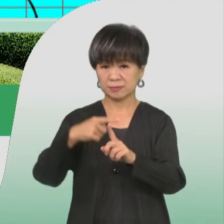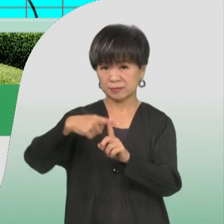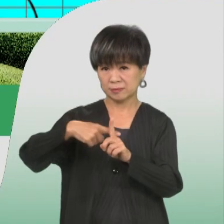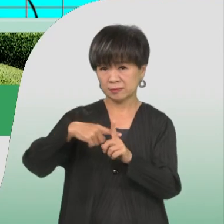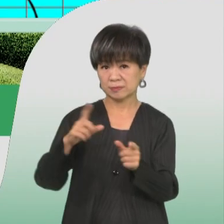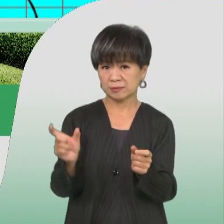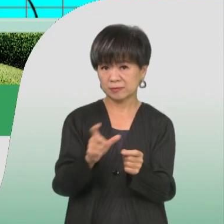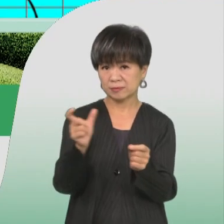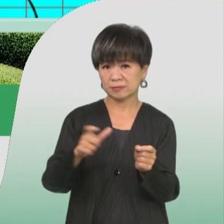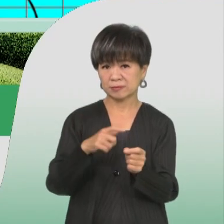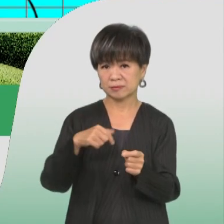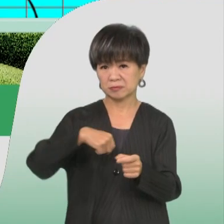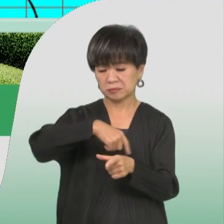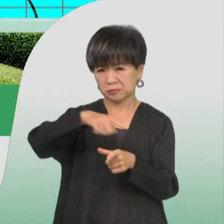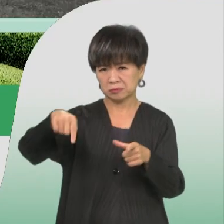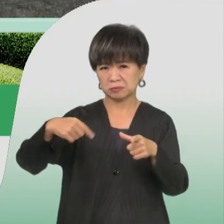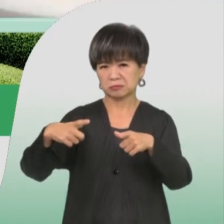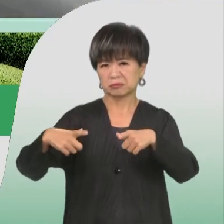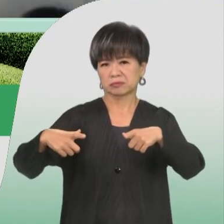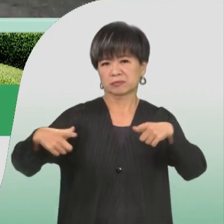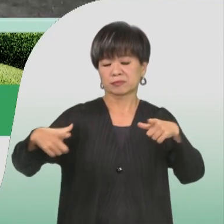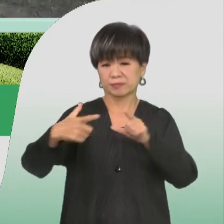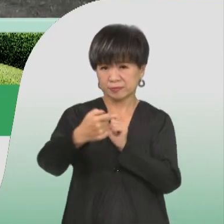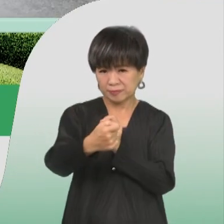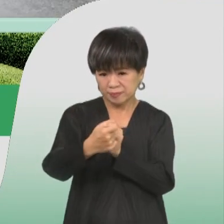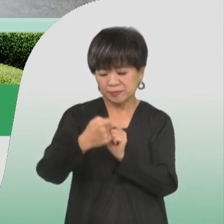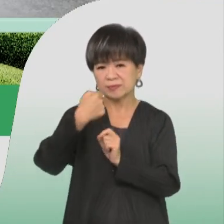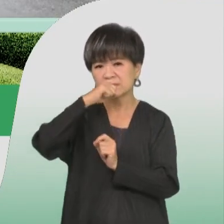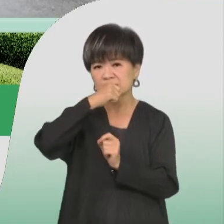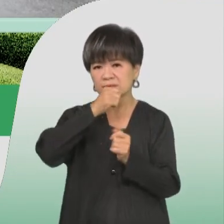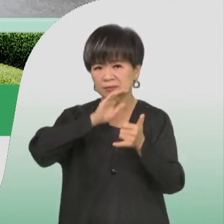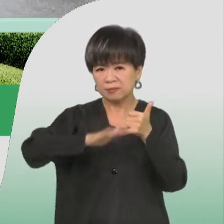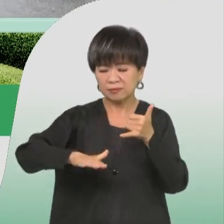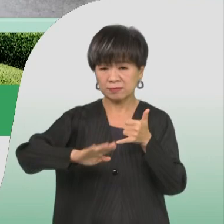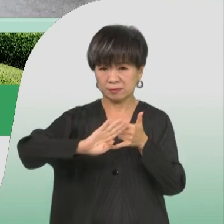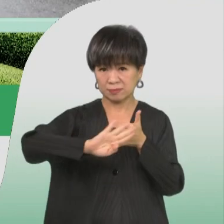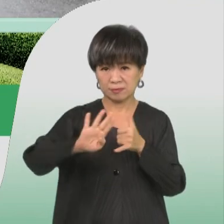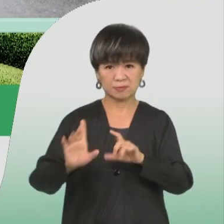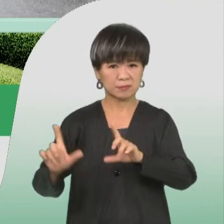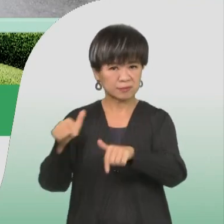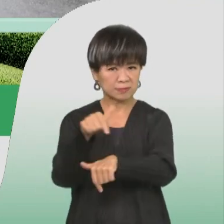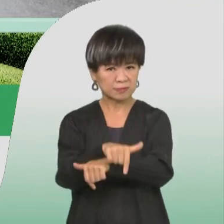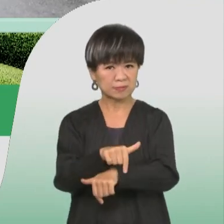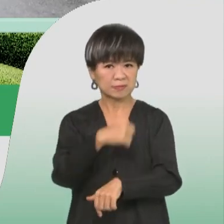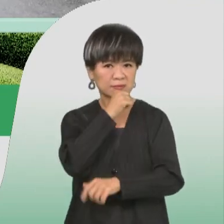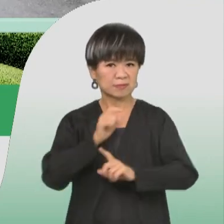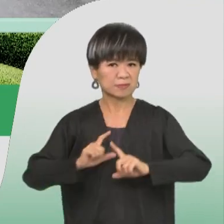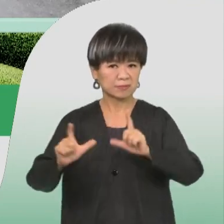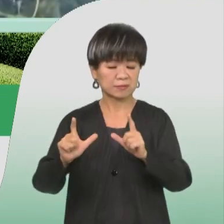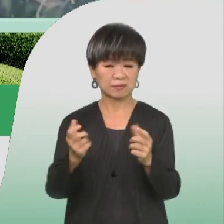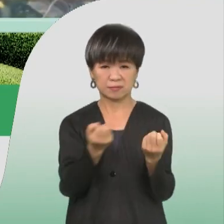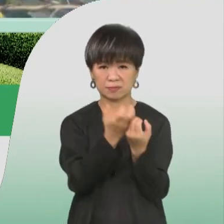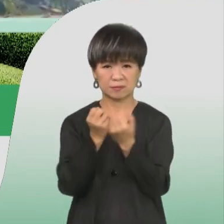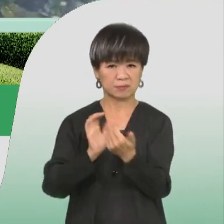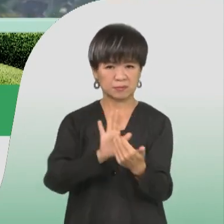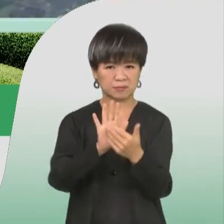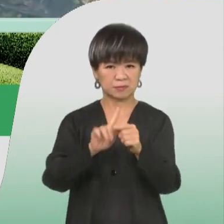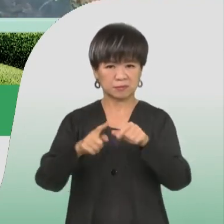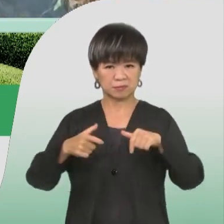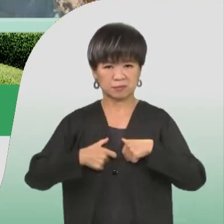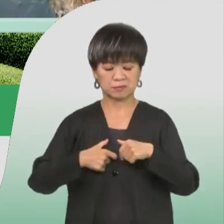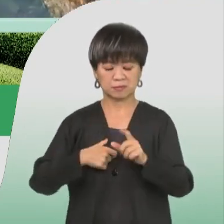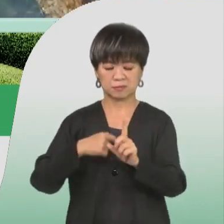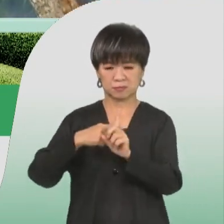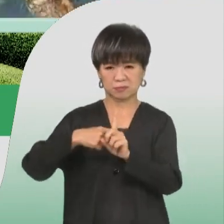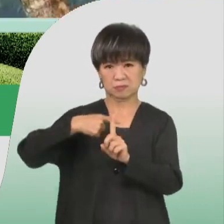种土凤菜、土素蕊、跑凤茄、甜甜的杂菌，台湾嘅南埔、老东南埔，推动人在海人变中心，加